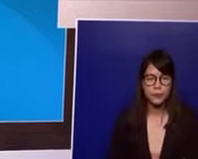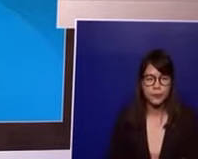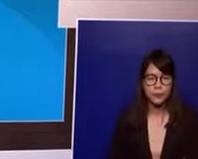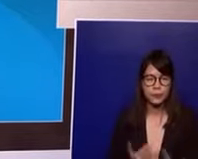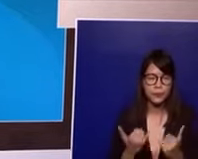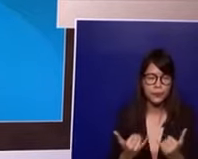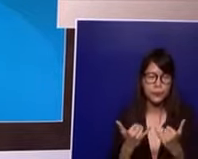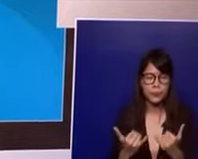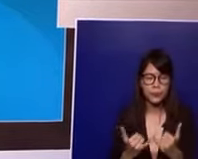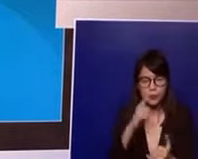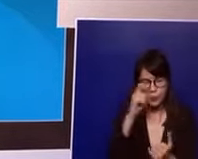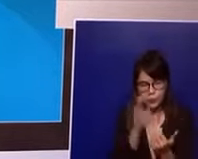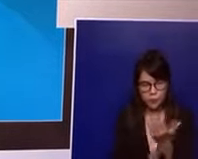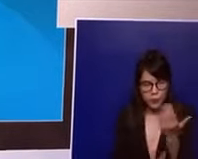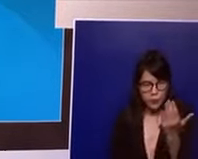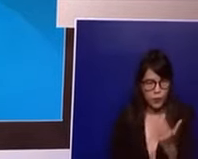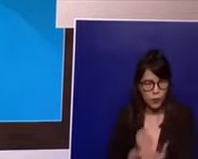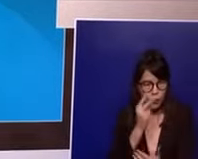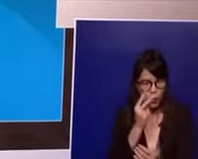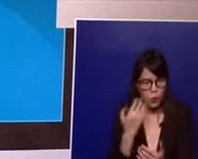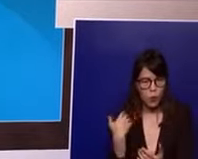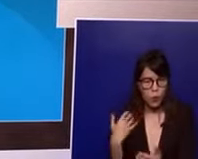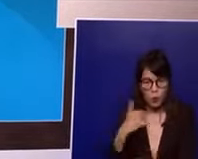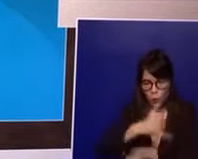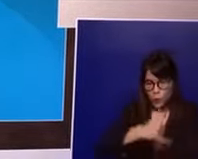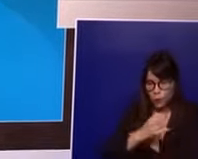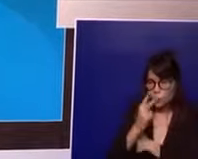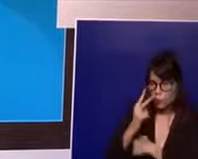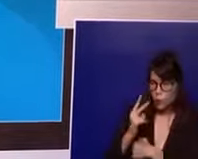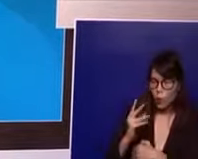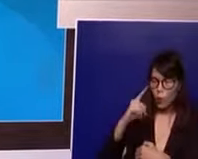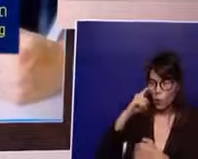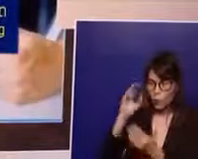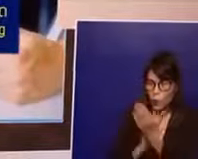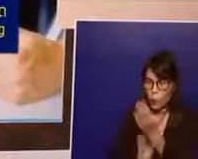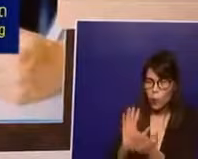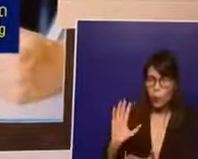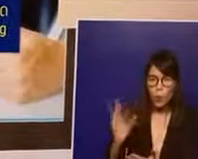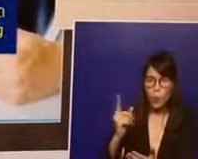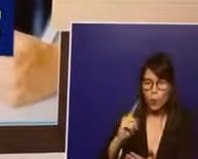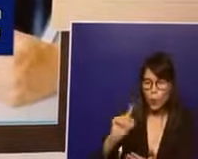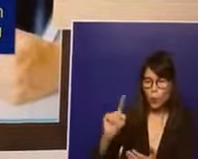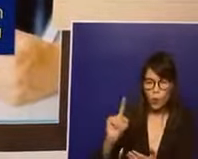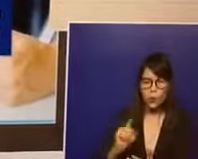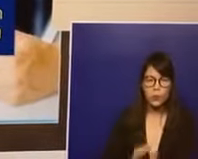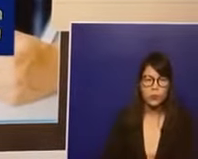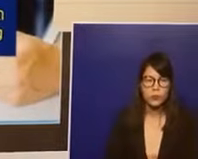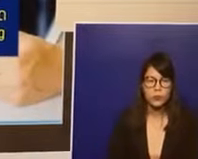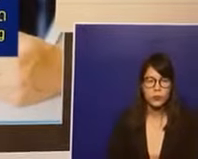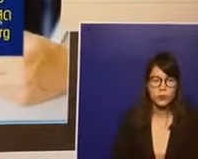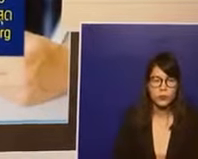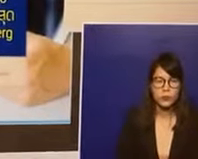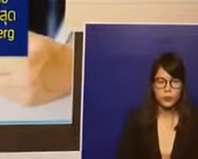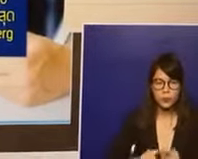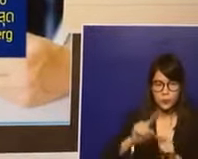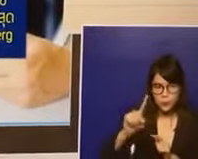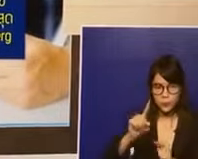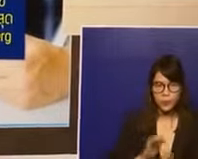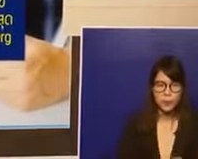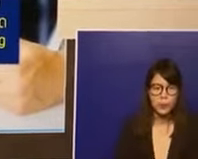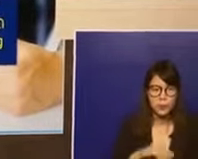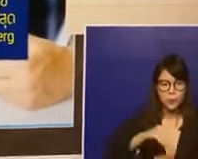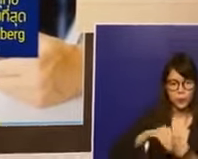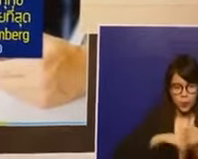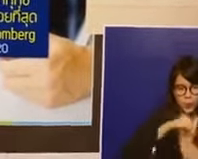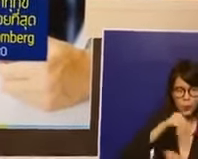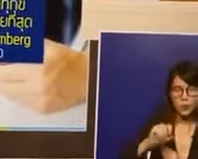ครับว่าประเทศไทยในสายตาโลกเป็นอย่างไรอันดับที่1ประเทศที่ดีที่สุดในการเริ่มต้นธุรกิจปี63อันดับที่2ประเ